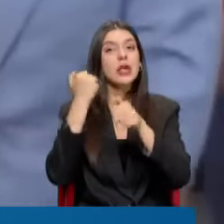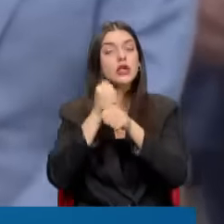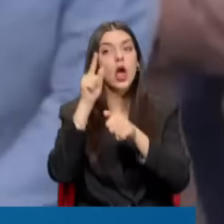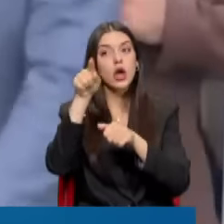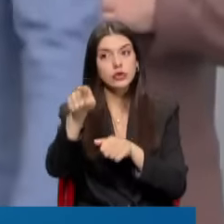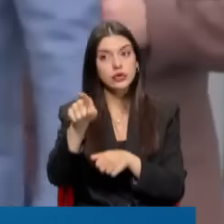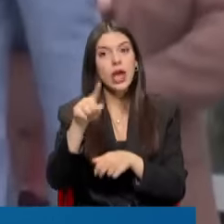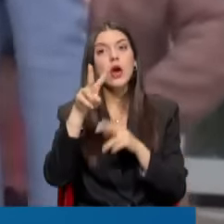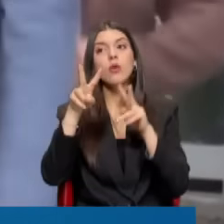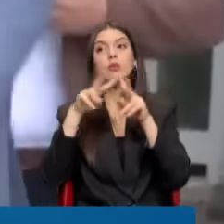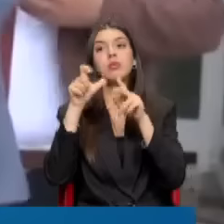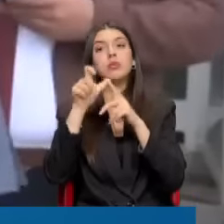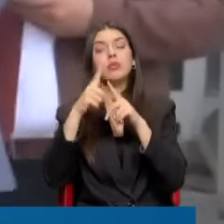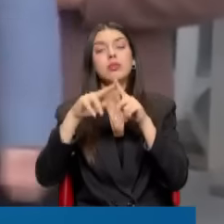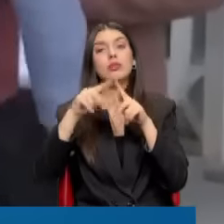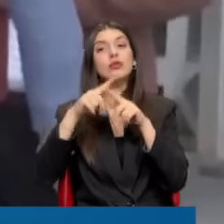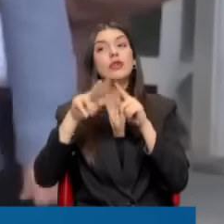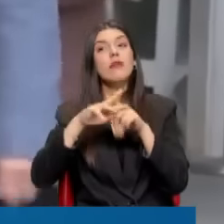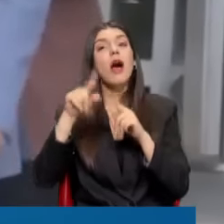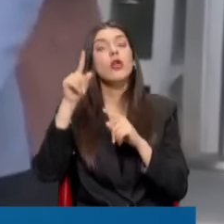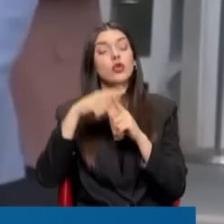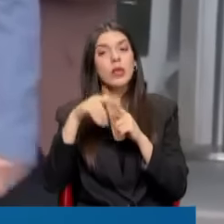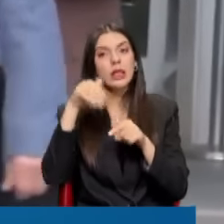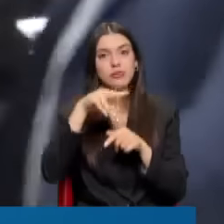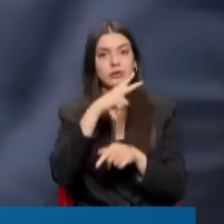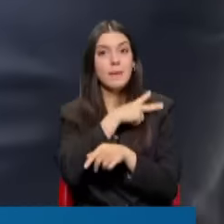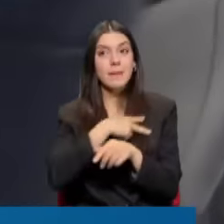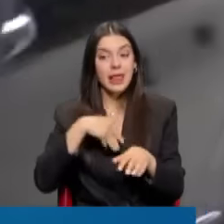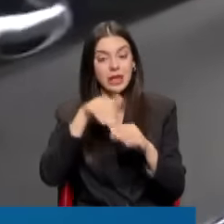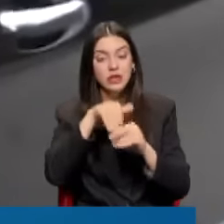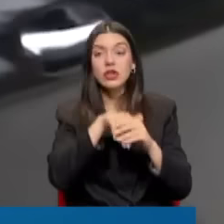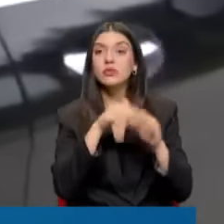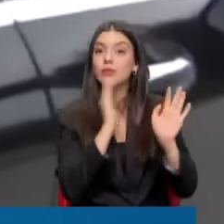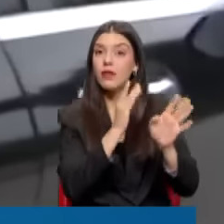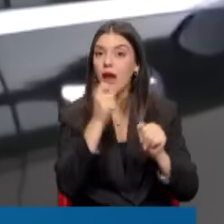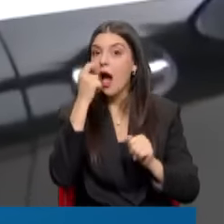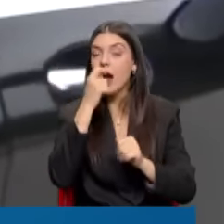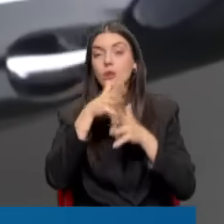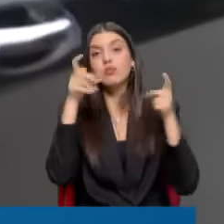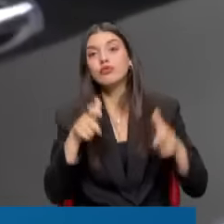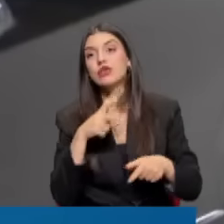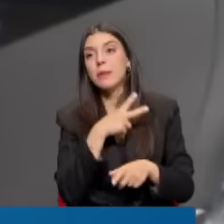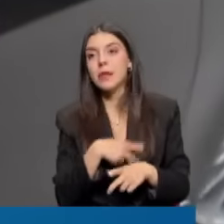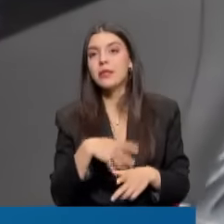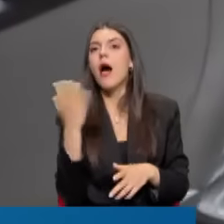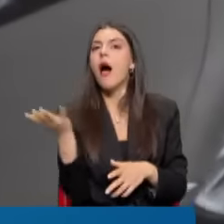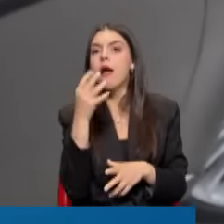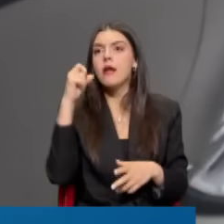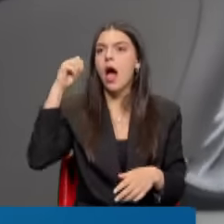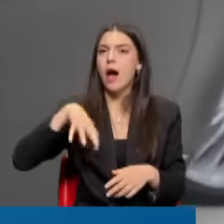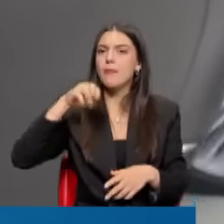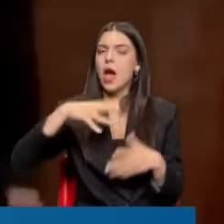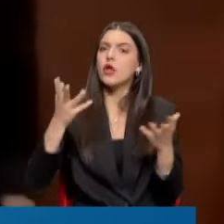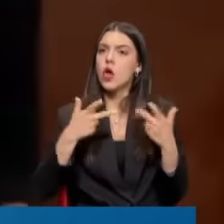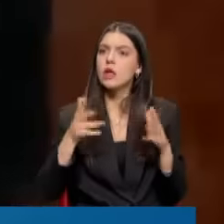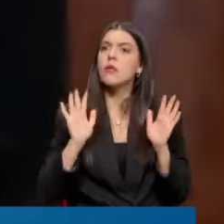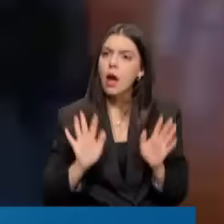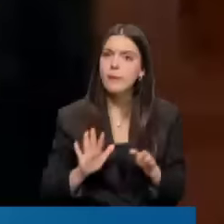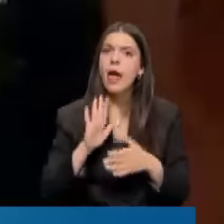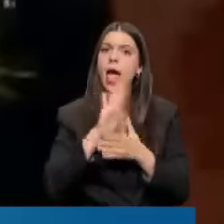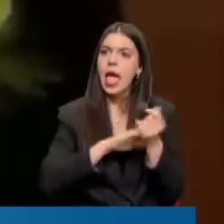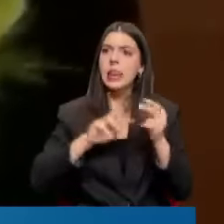yerine Mustafa Tuna gelmişti belediye seçimlerine girerken Ankara Büyükşehir Belediyesi hala AK Parti yönetimindeydi ama el